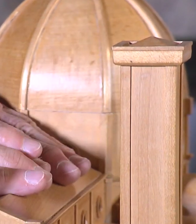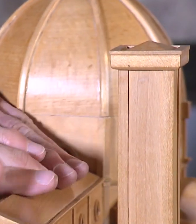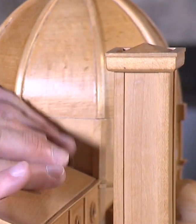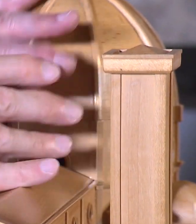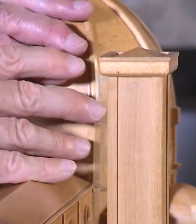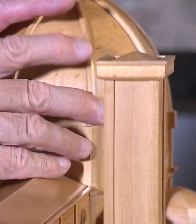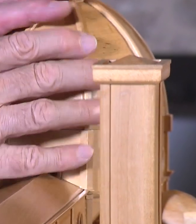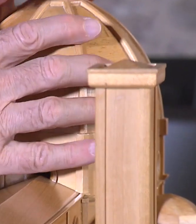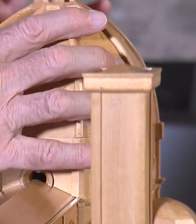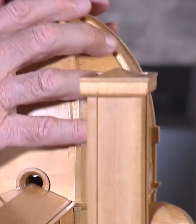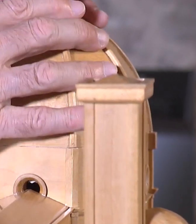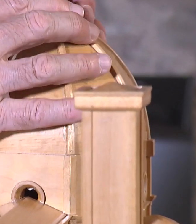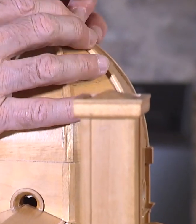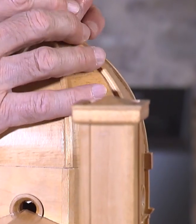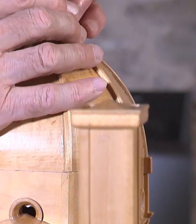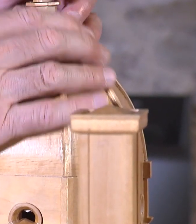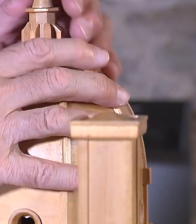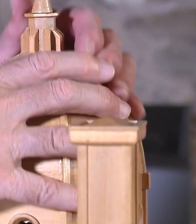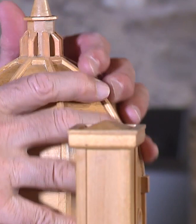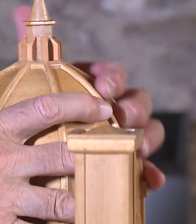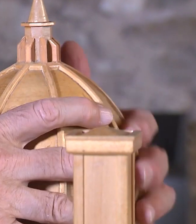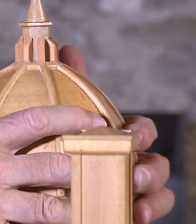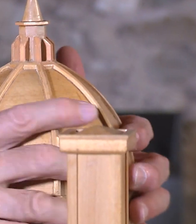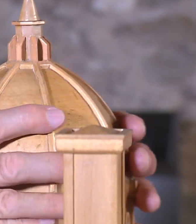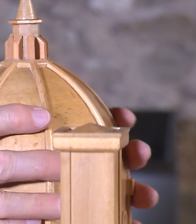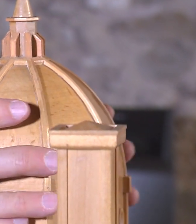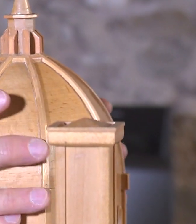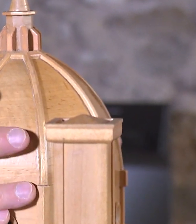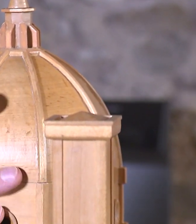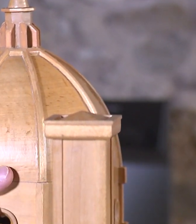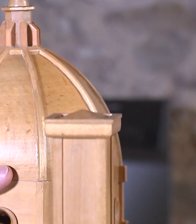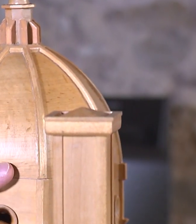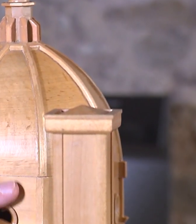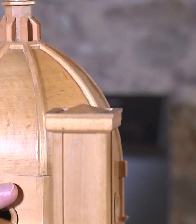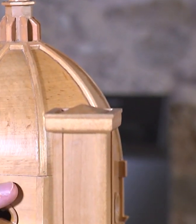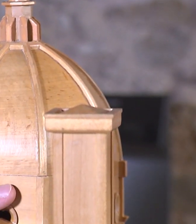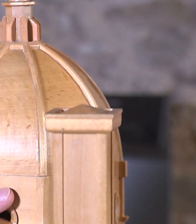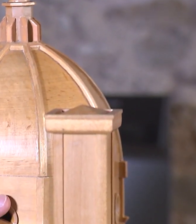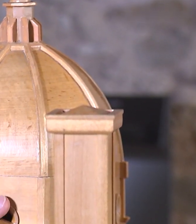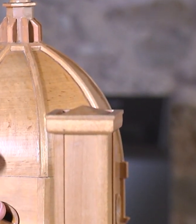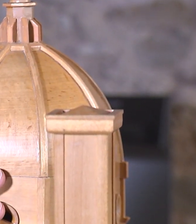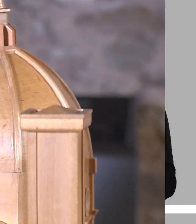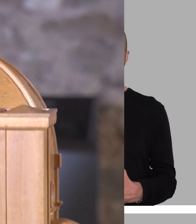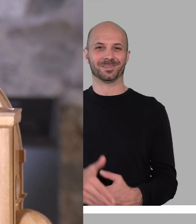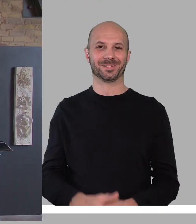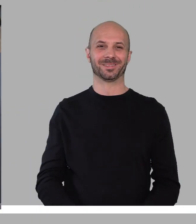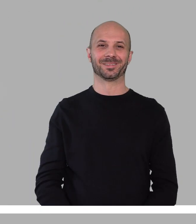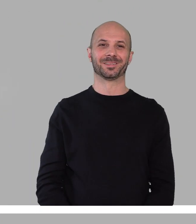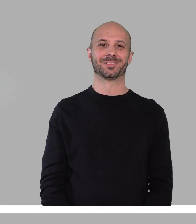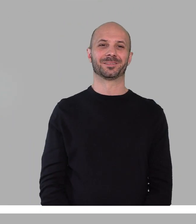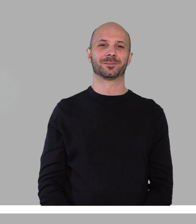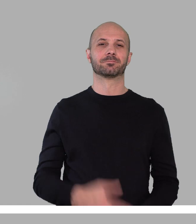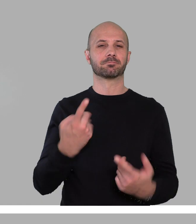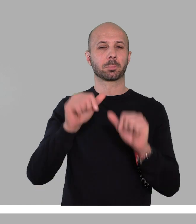Wow! Signore! Ciao! Ciao! È bellissima, guardate!